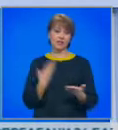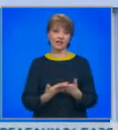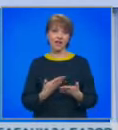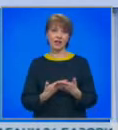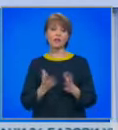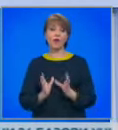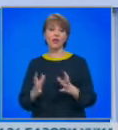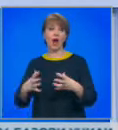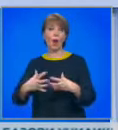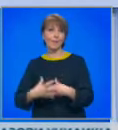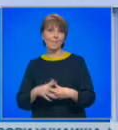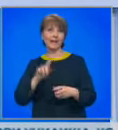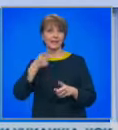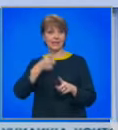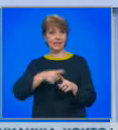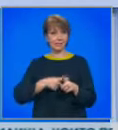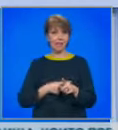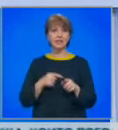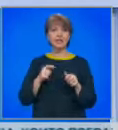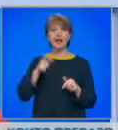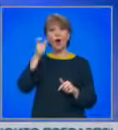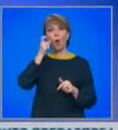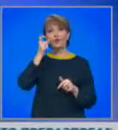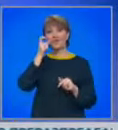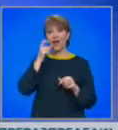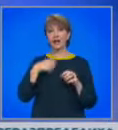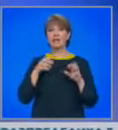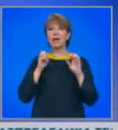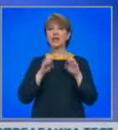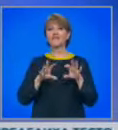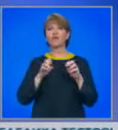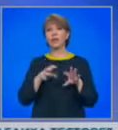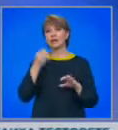само за месец. С още информация от Варна сега, Нора Бочева. Добър вечер, Нора.